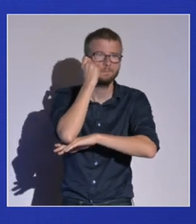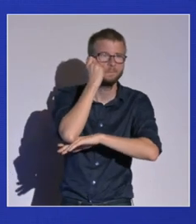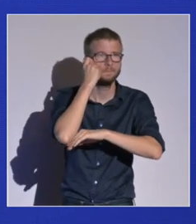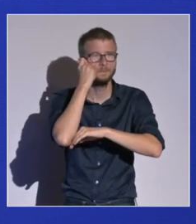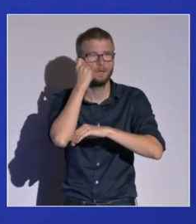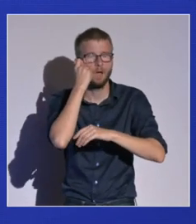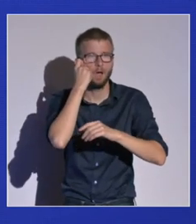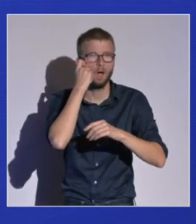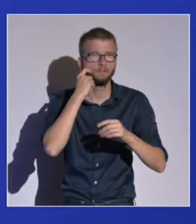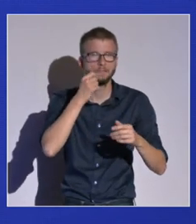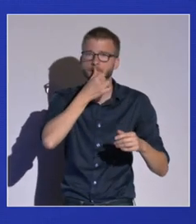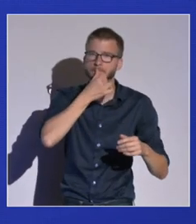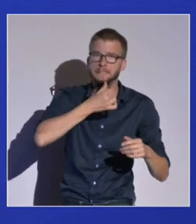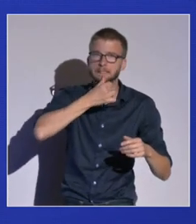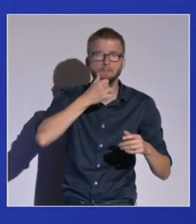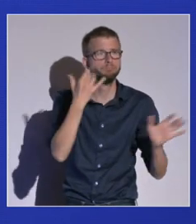volonté.